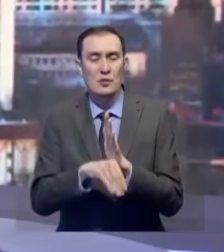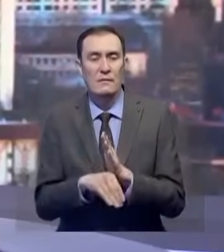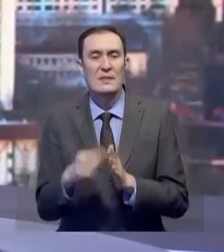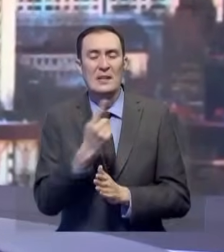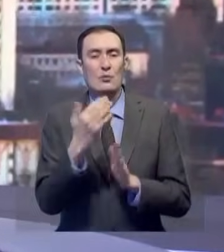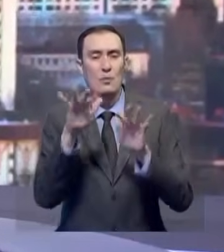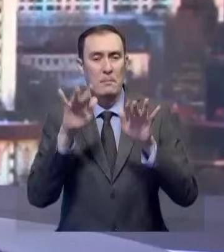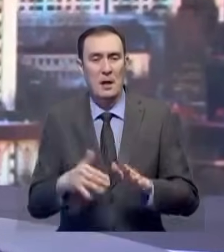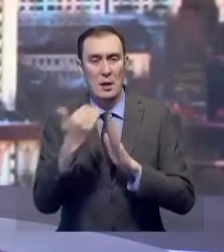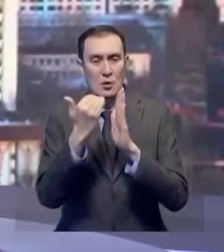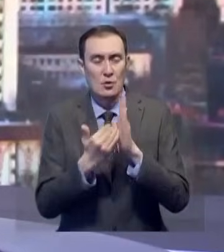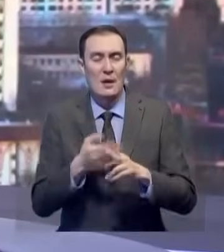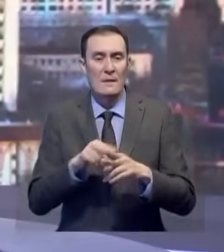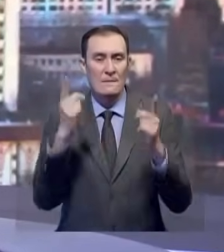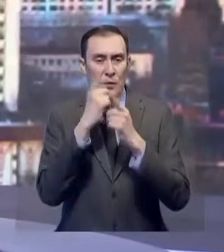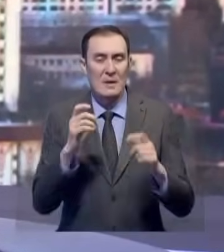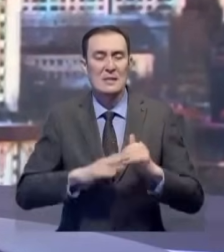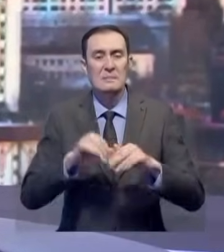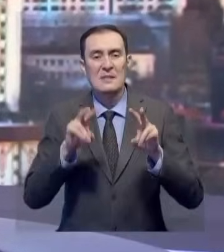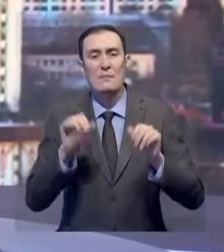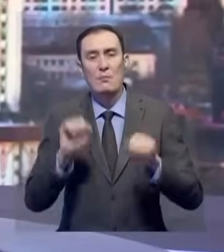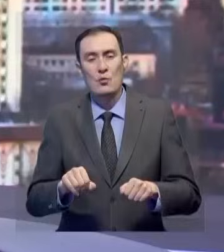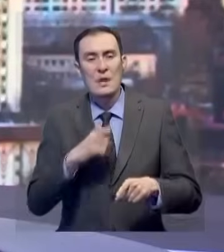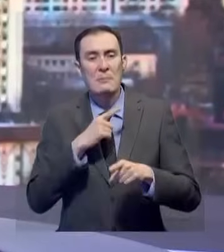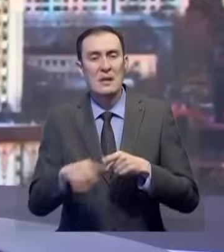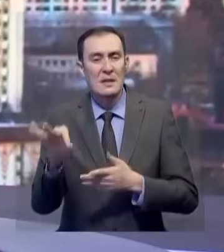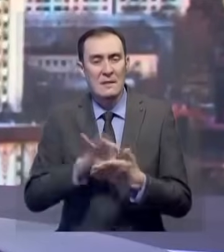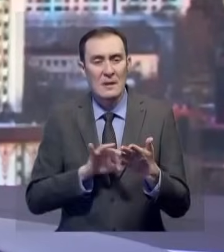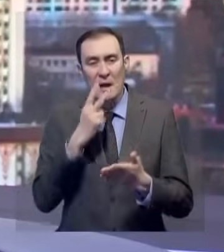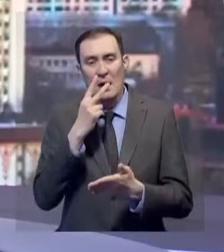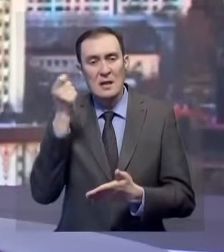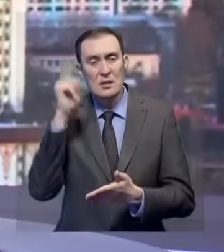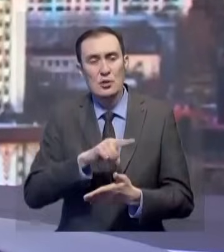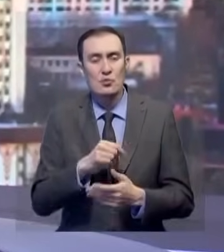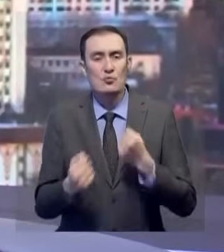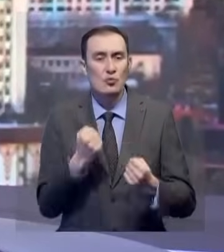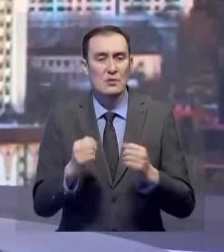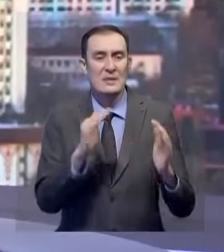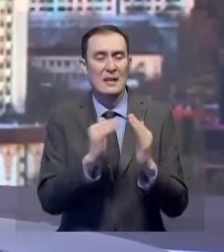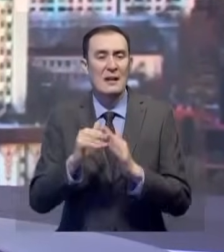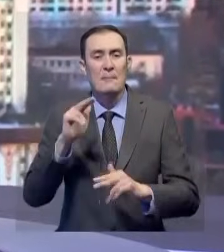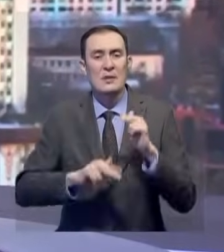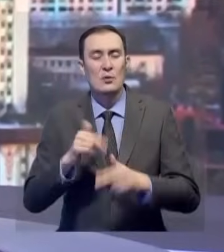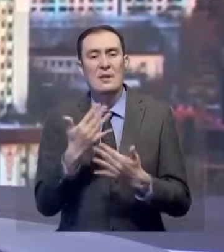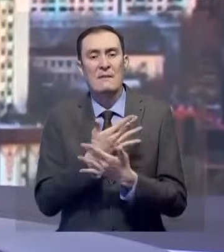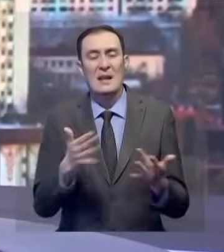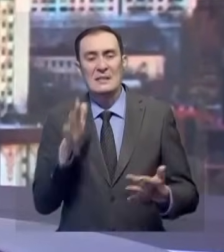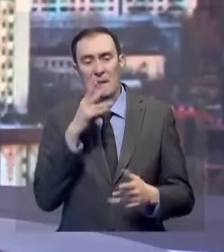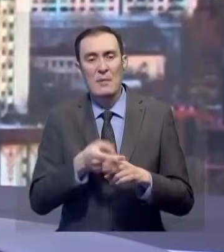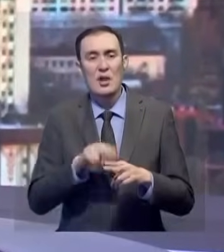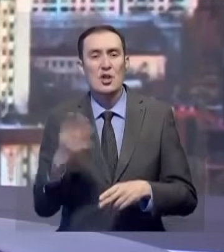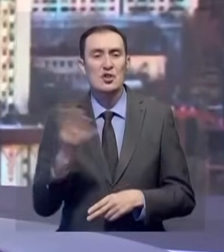единую базу. Благодаря этой информации эксперты смогут оперативно оценить устойчивость зданий, построенных в разные годы. Это